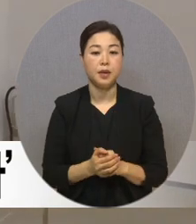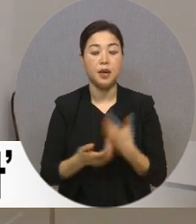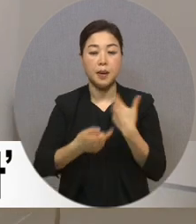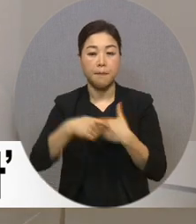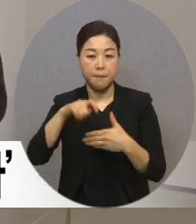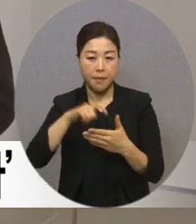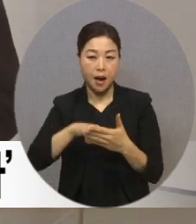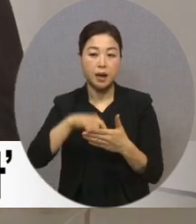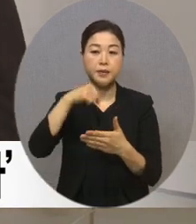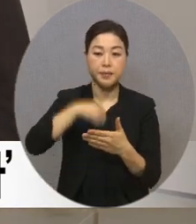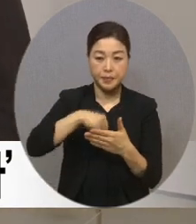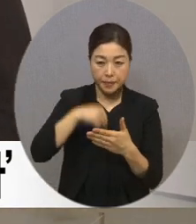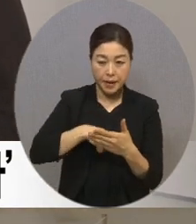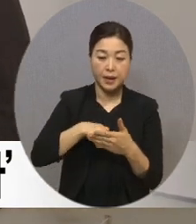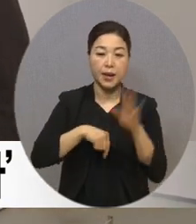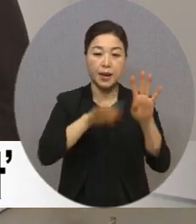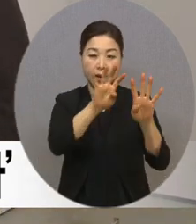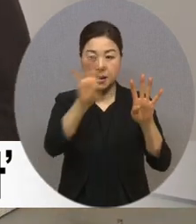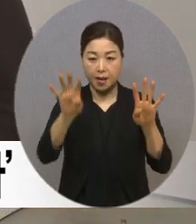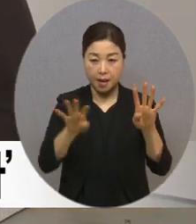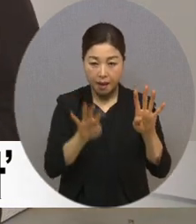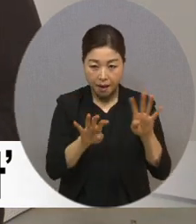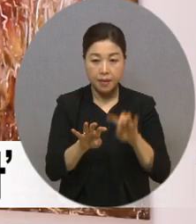지문을 찍듯 화폭에 새겨냅니다.